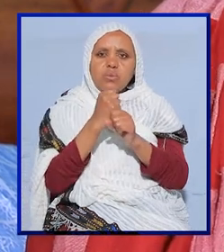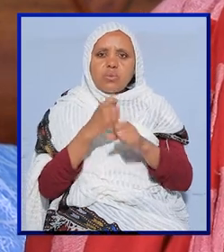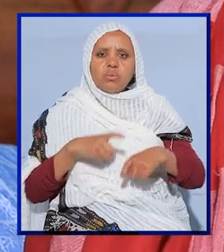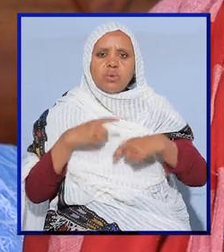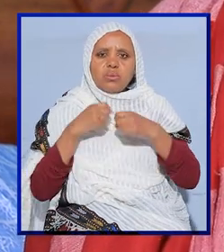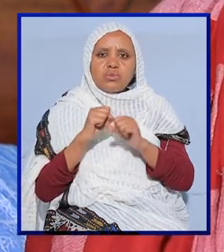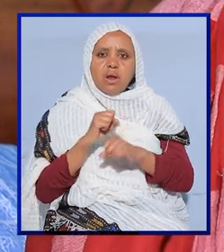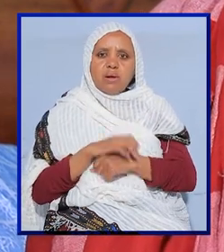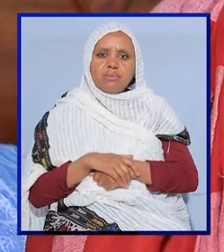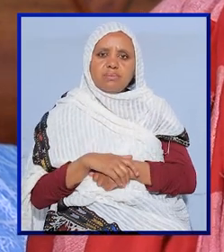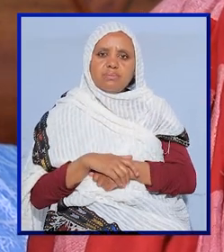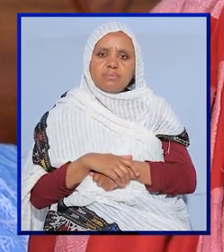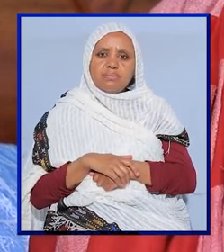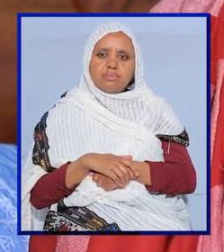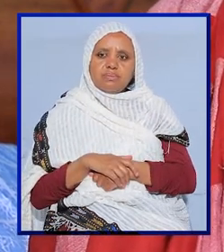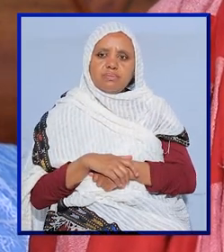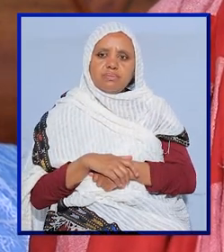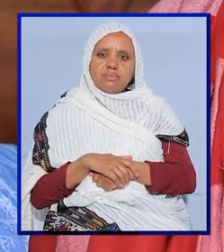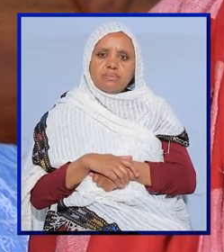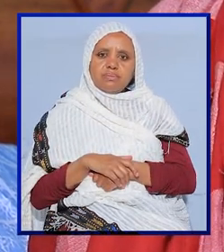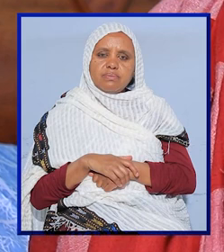የትም ሰርቶ መኖር ይችላል።